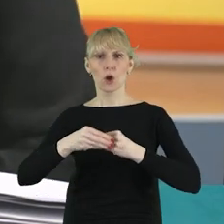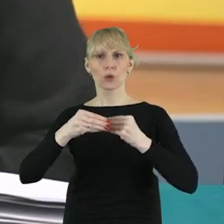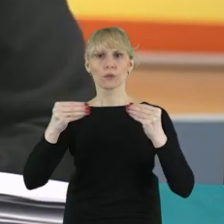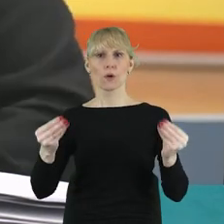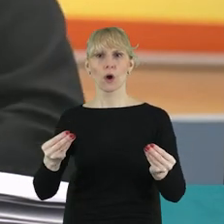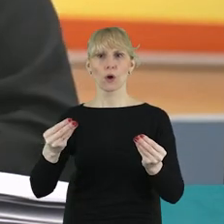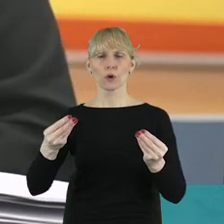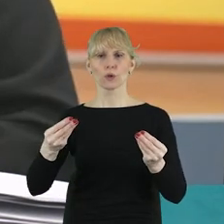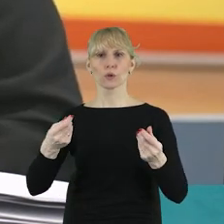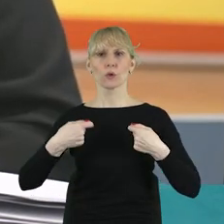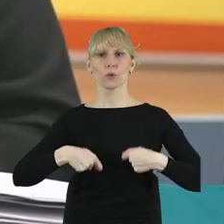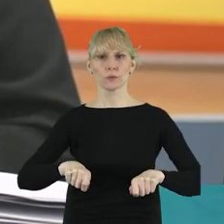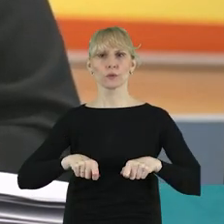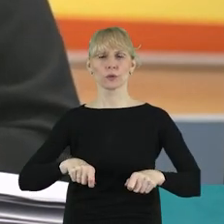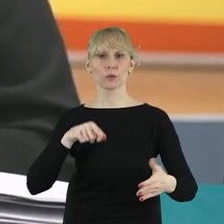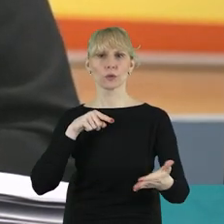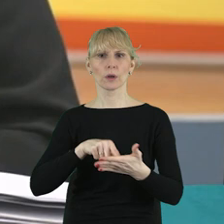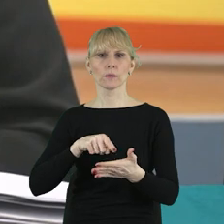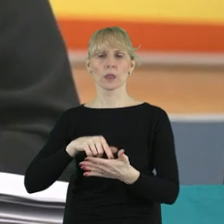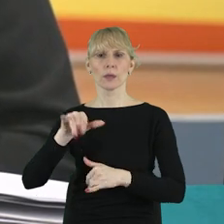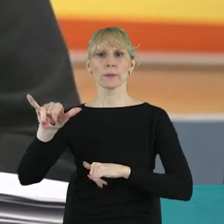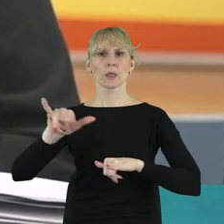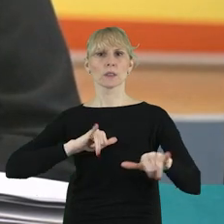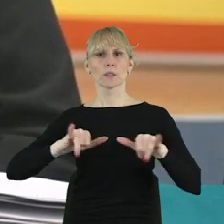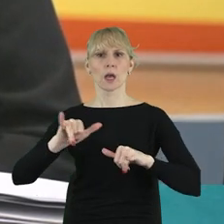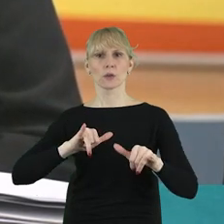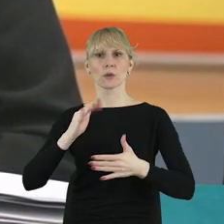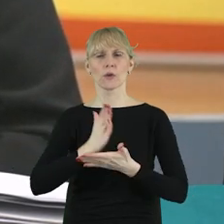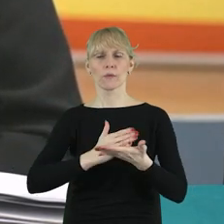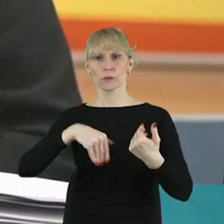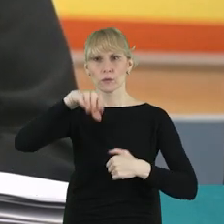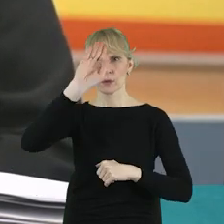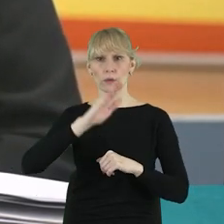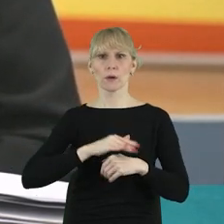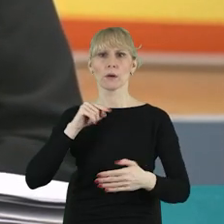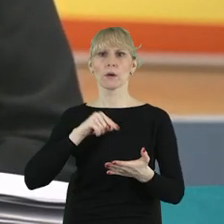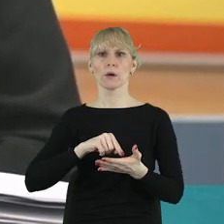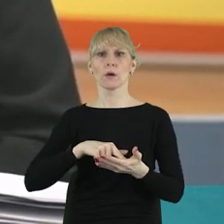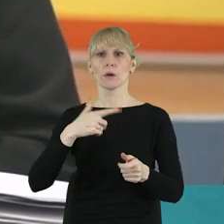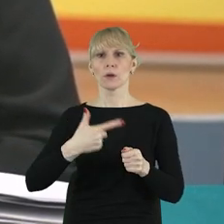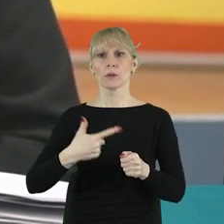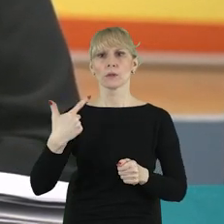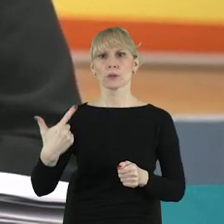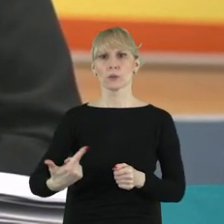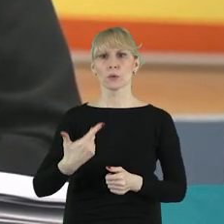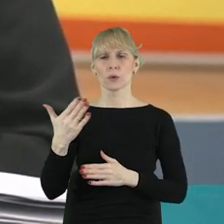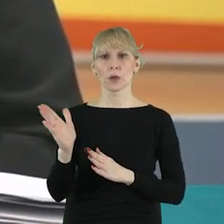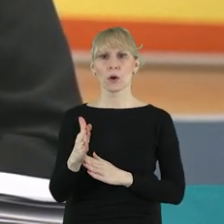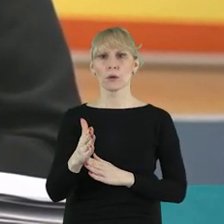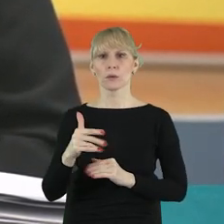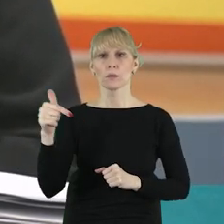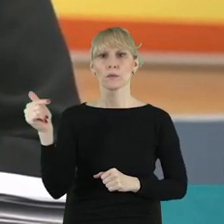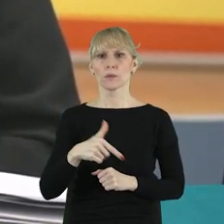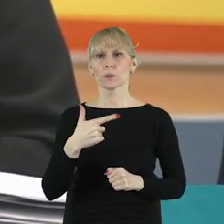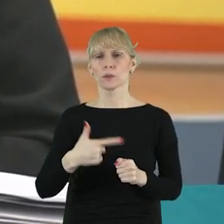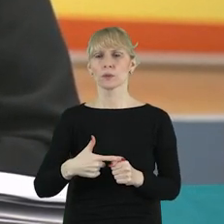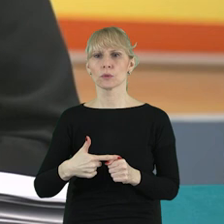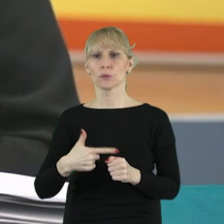wsi terminie zarząd województwa łódzkiego dnia 22 marca